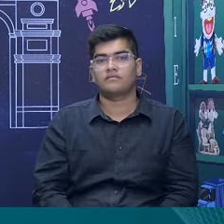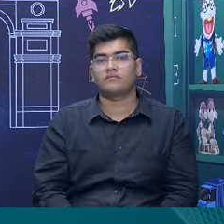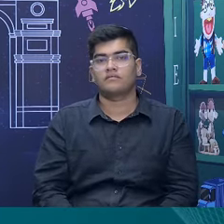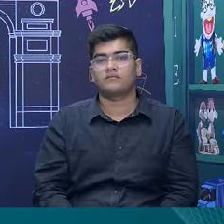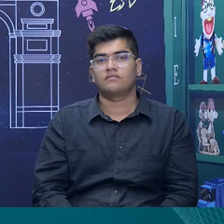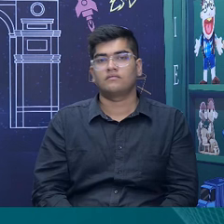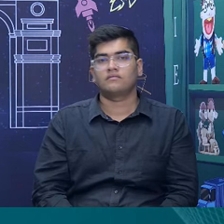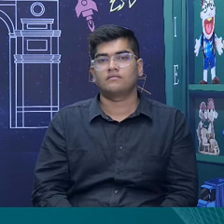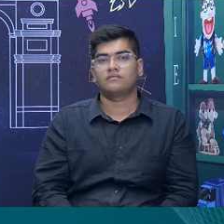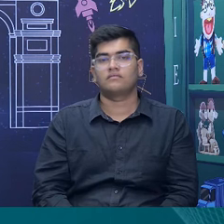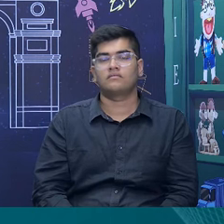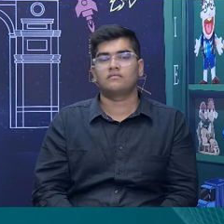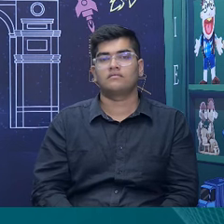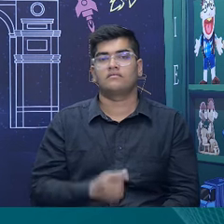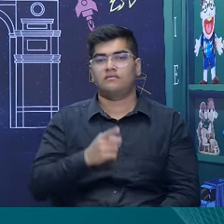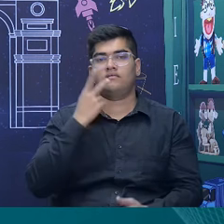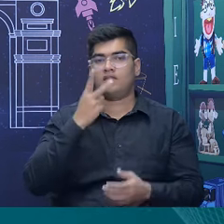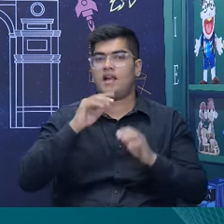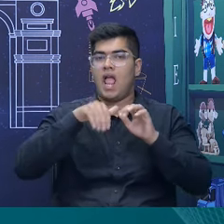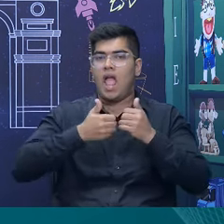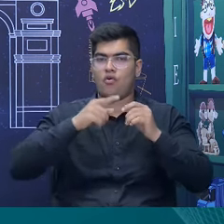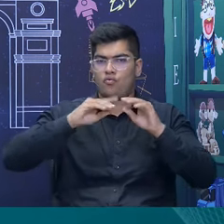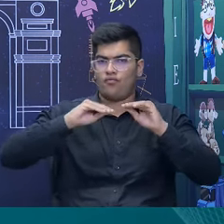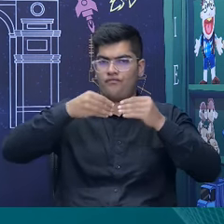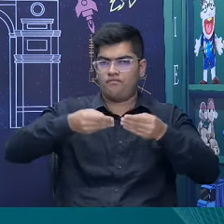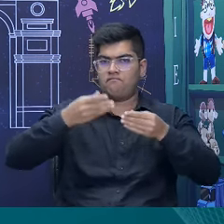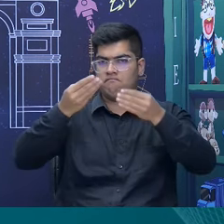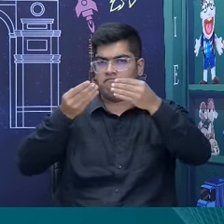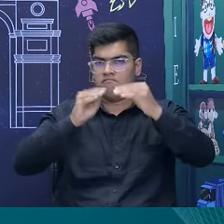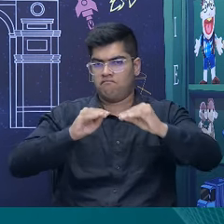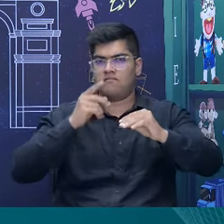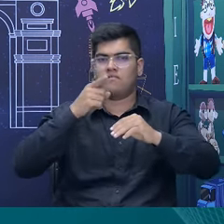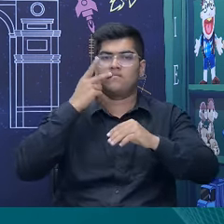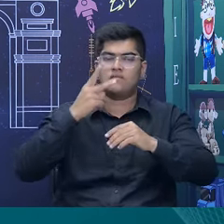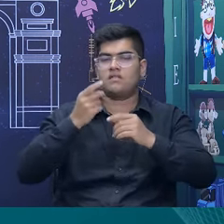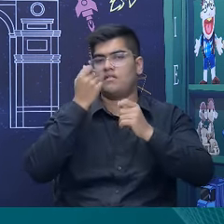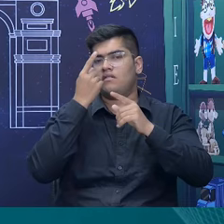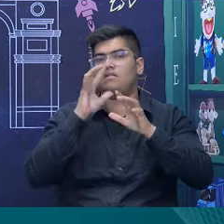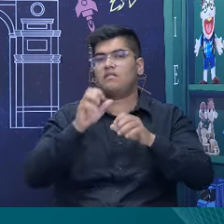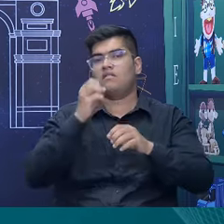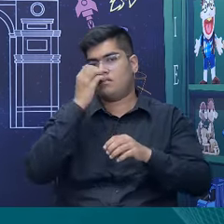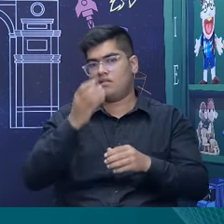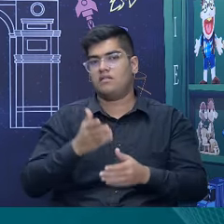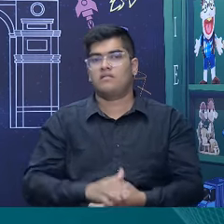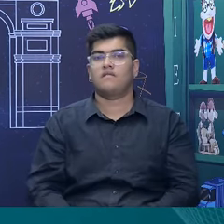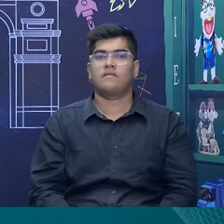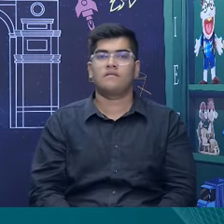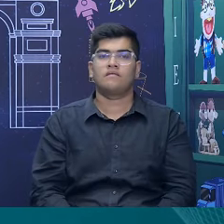पहले यहां से इसका यहां से ये वाला एक निकाल दिया और इधर